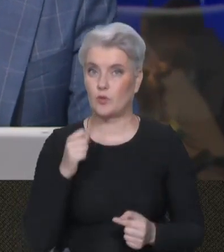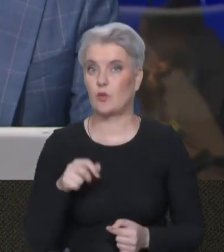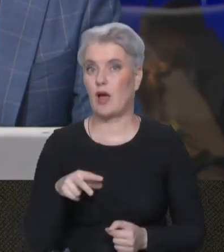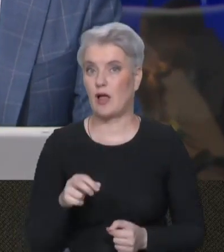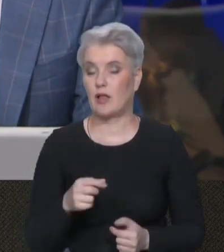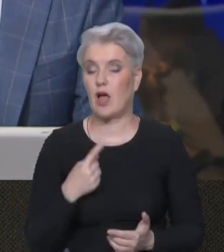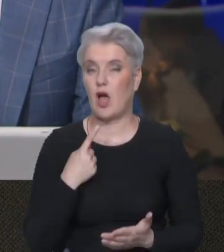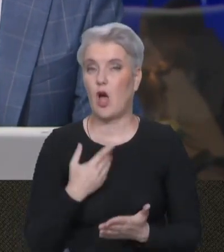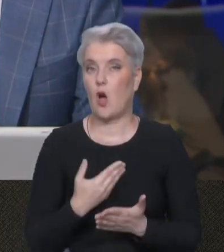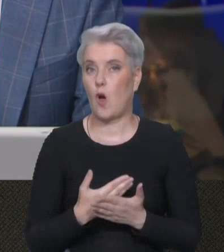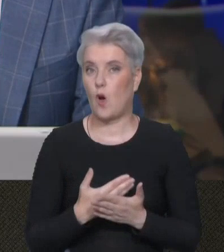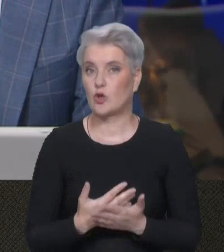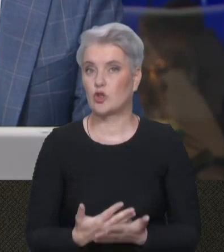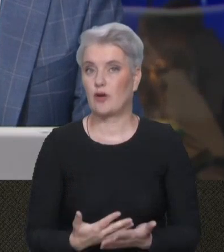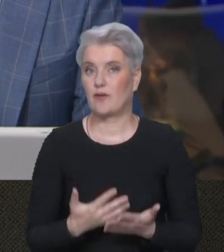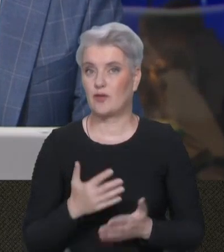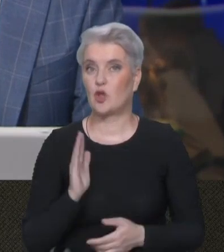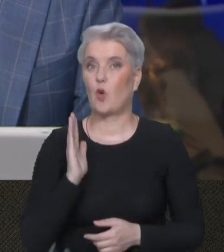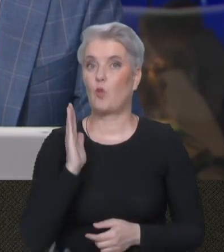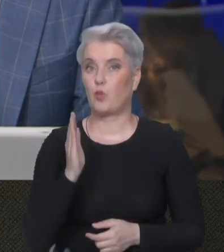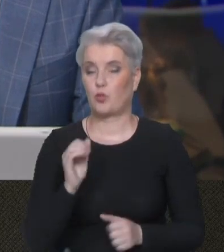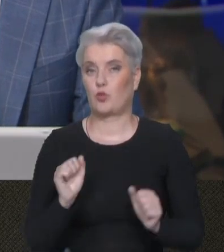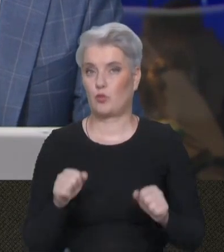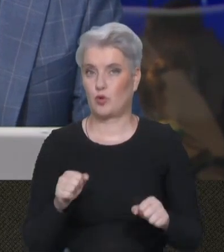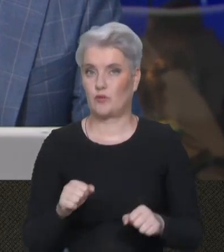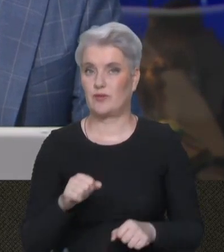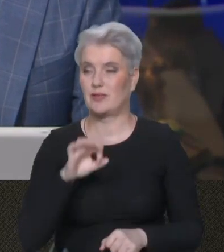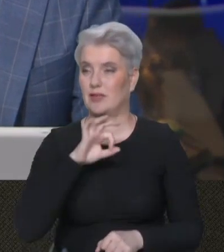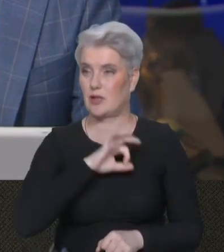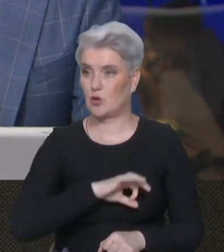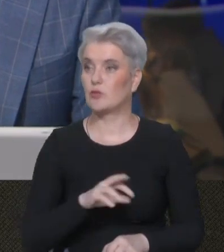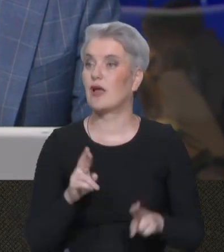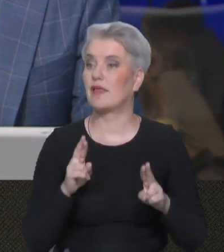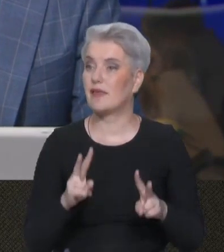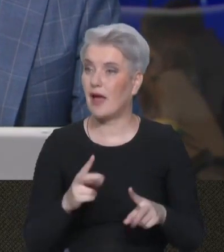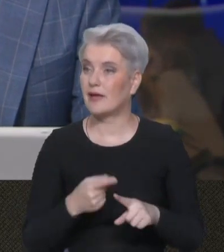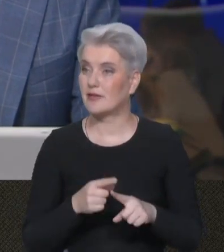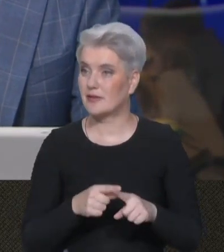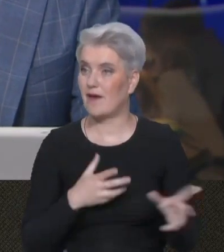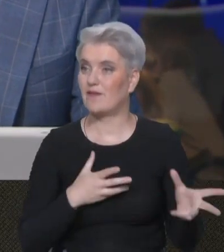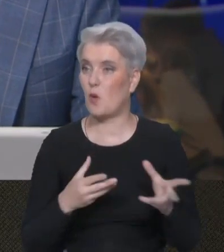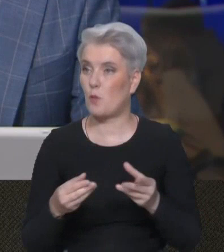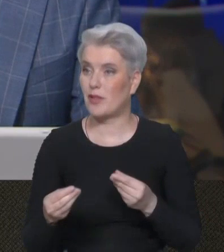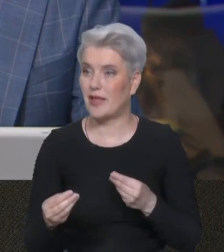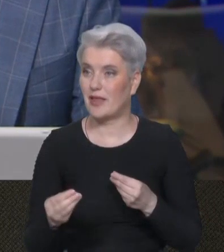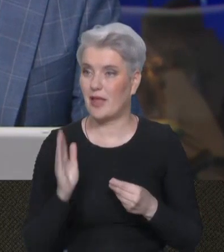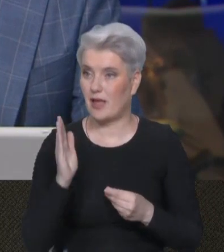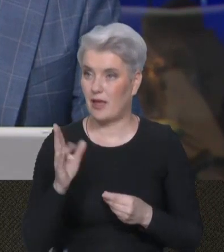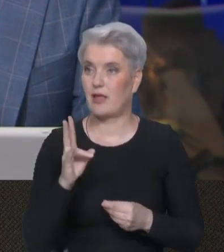очевидно, вже будуть можливості їх застосовувати. Як це вплине на ситуацію на вашому напрямку?